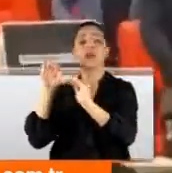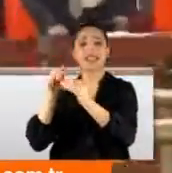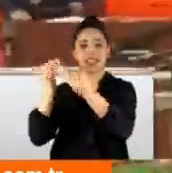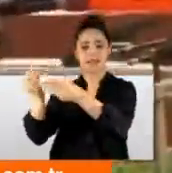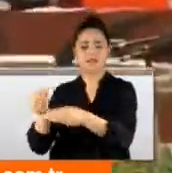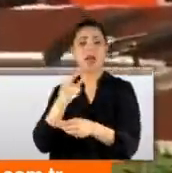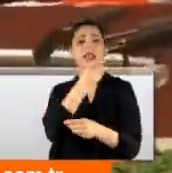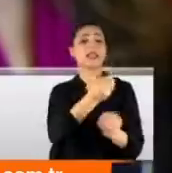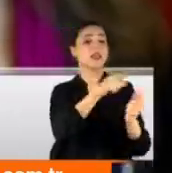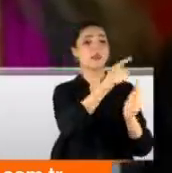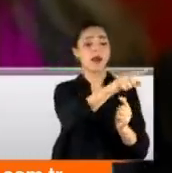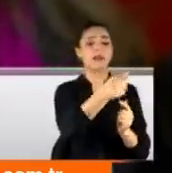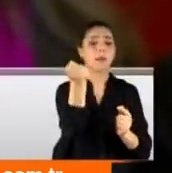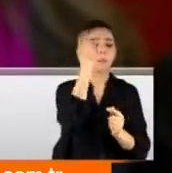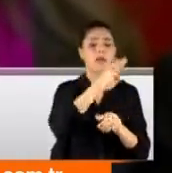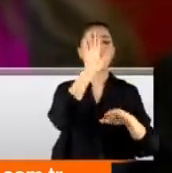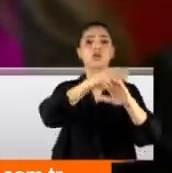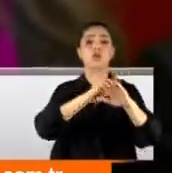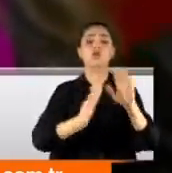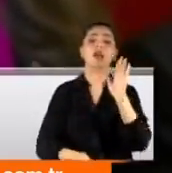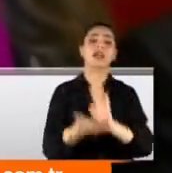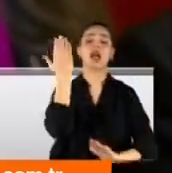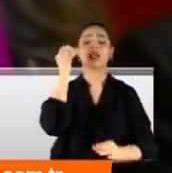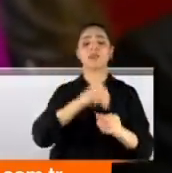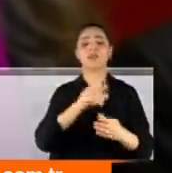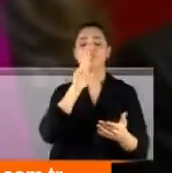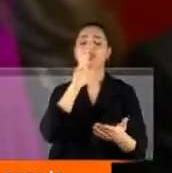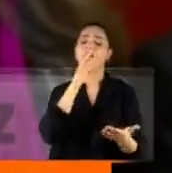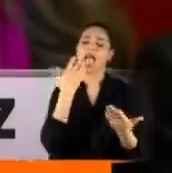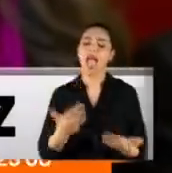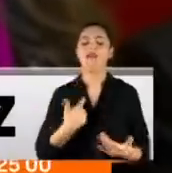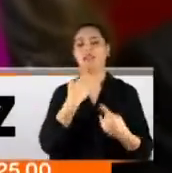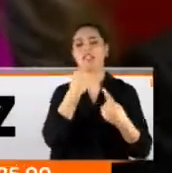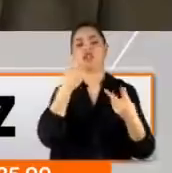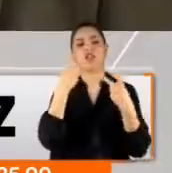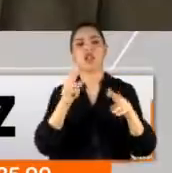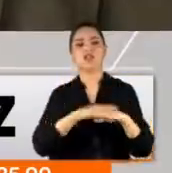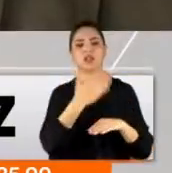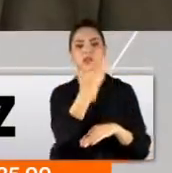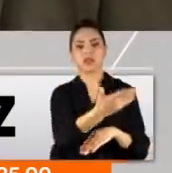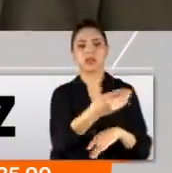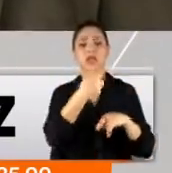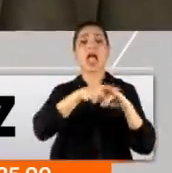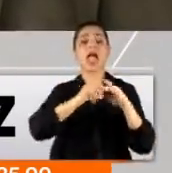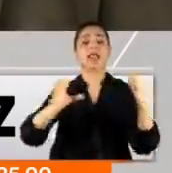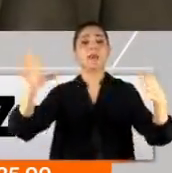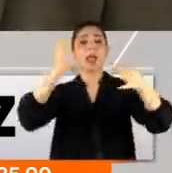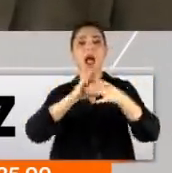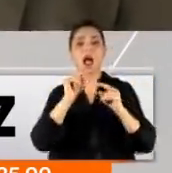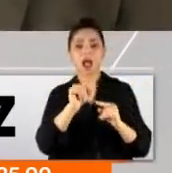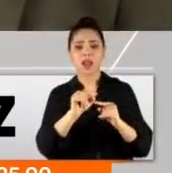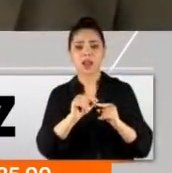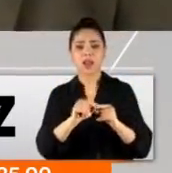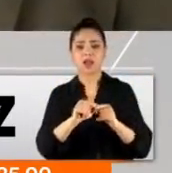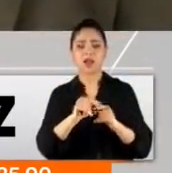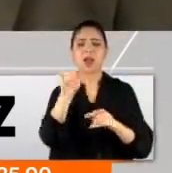İyi Parti'den bir kez daha dokunulmazlıkların kaldırılmasına evet diyeceğiz açıklaması geldi. HDP ile alakalı